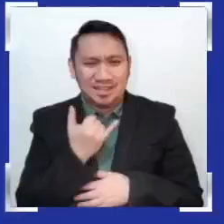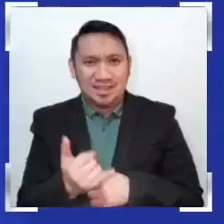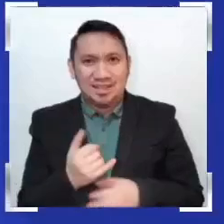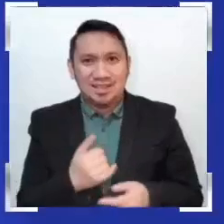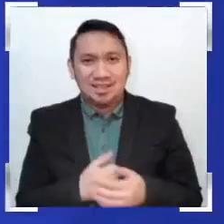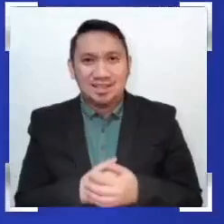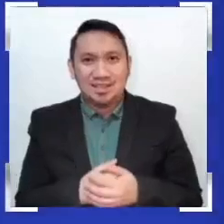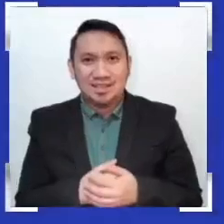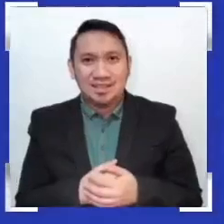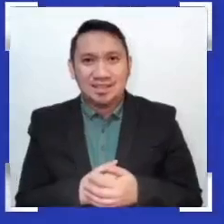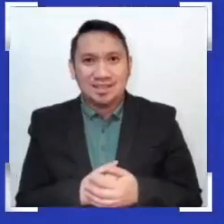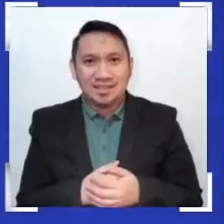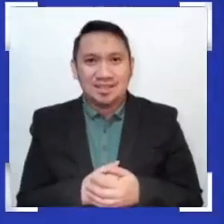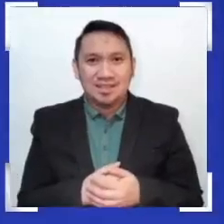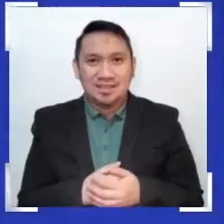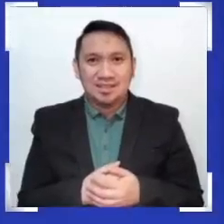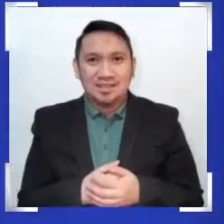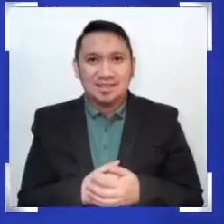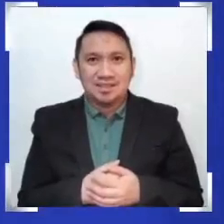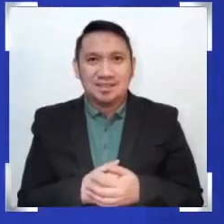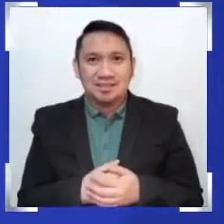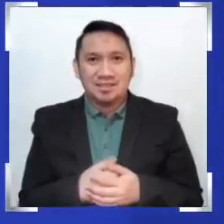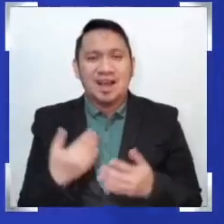Sinundan pa ito ng isa.